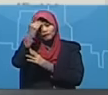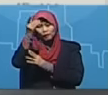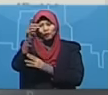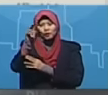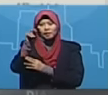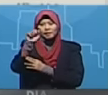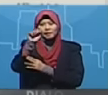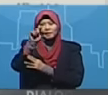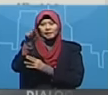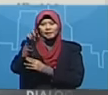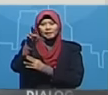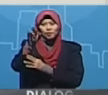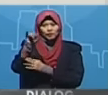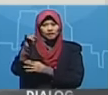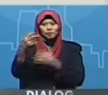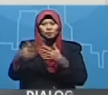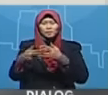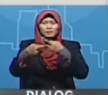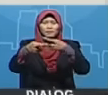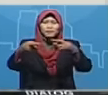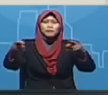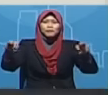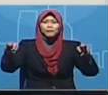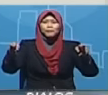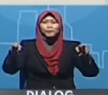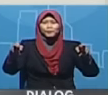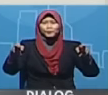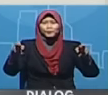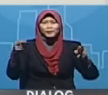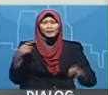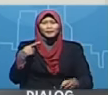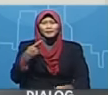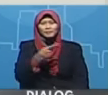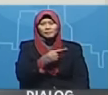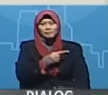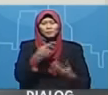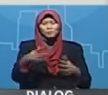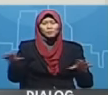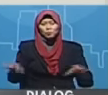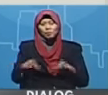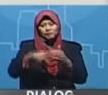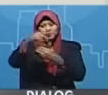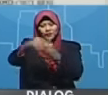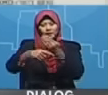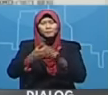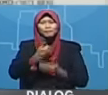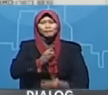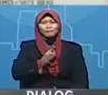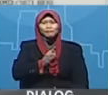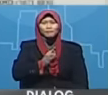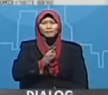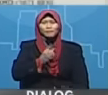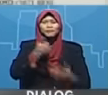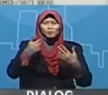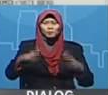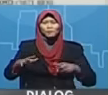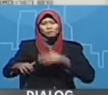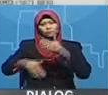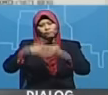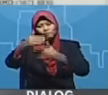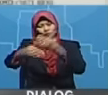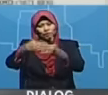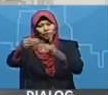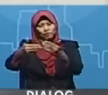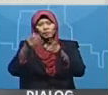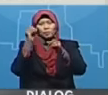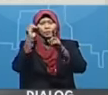telah pun melancarkannya. Uh-huh. Dan kita telah melaksanakan program kita sebenarnya. Telah berjalan dan sebagainya dan